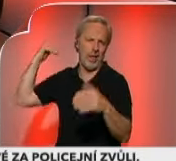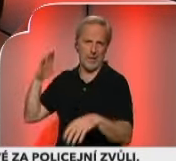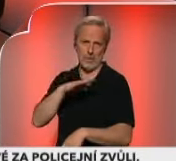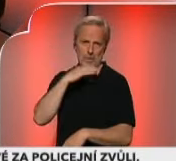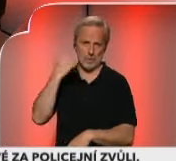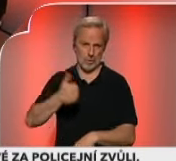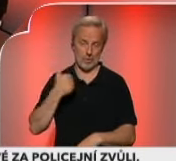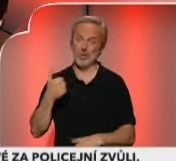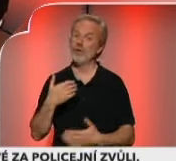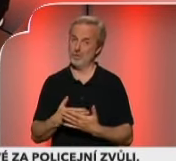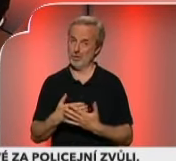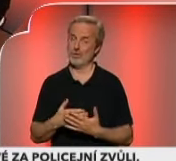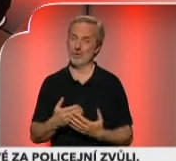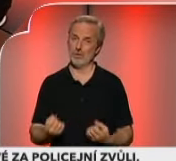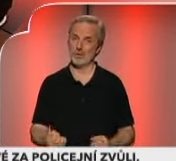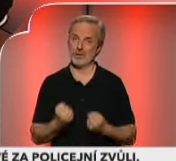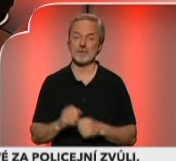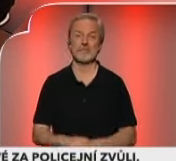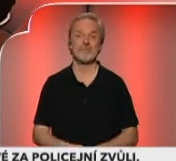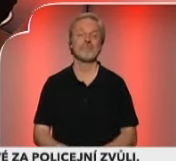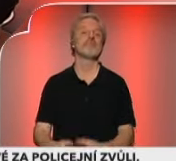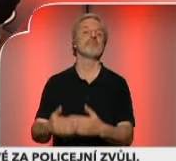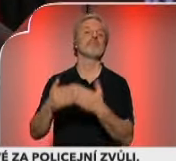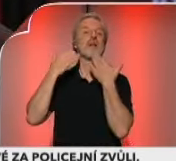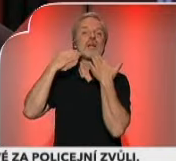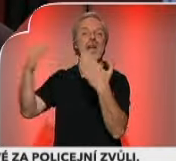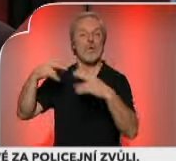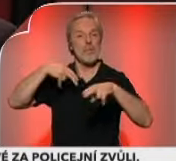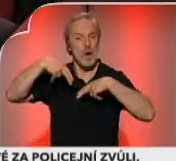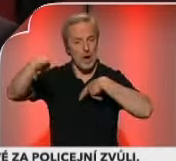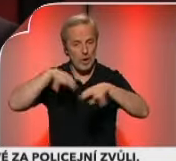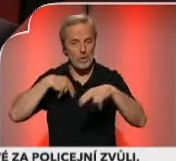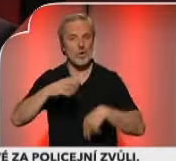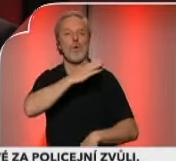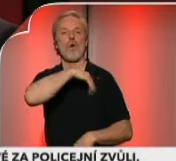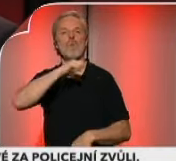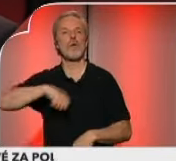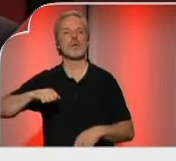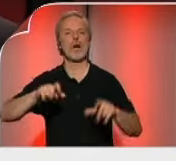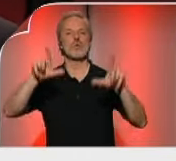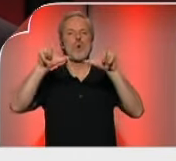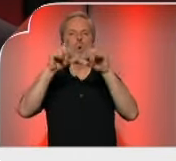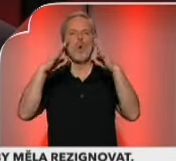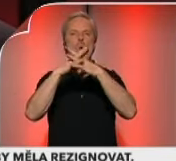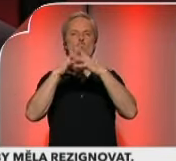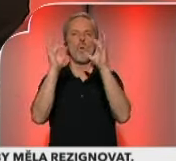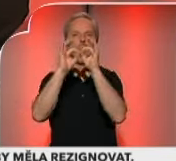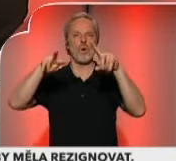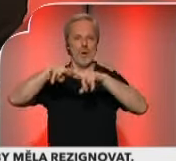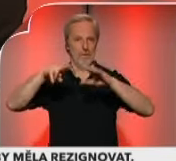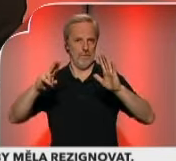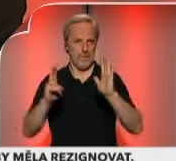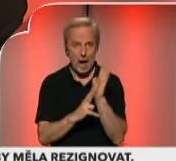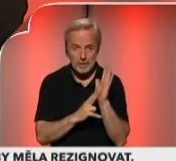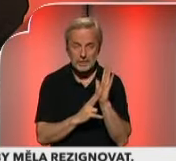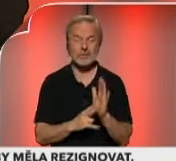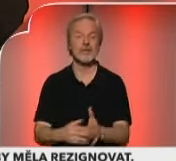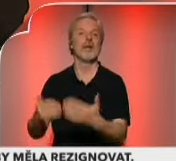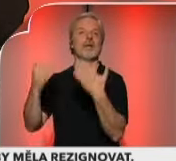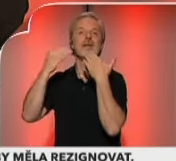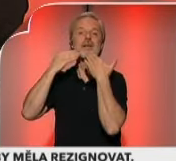je složité To byl vážení diváci sociálně demokratický poslanec Milan Urban v dnešním intervju ČT24 Pane